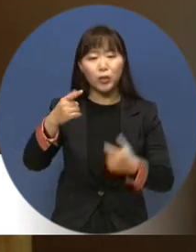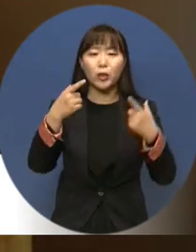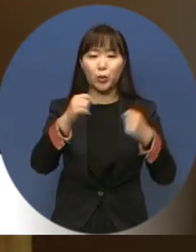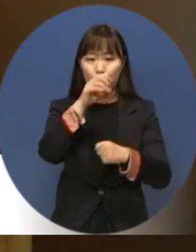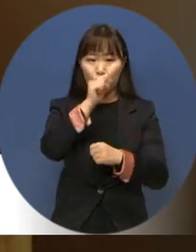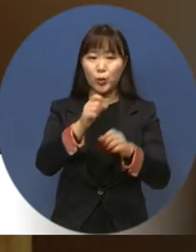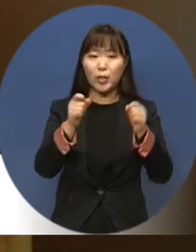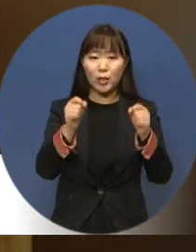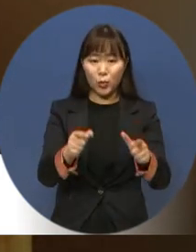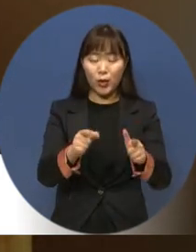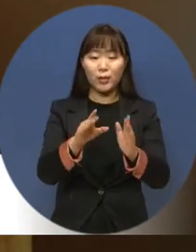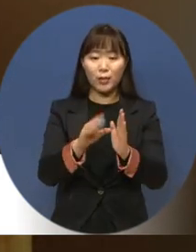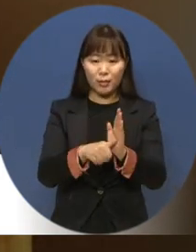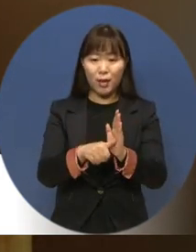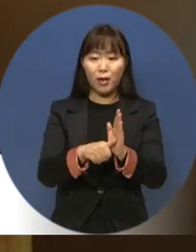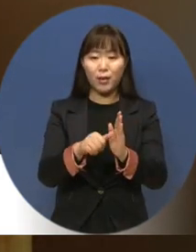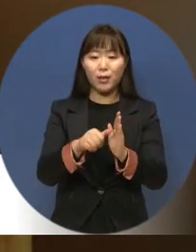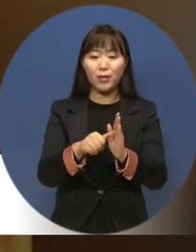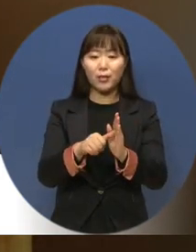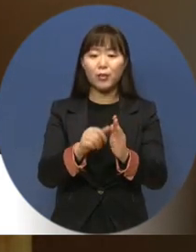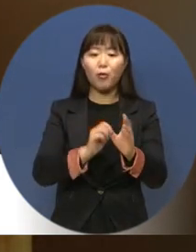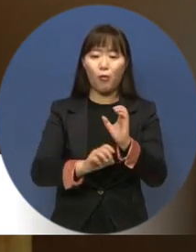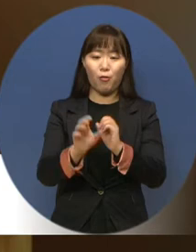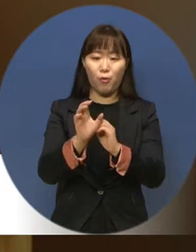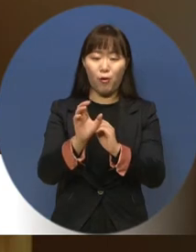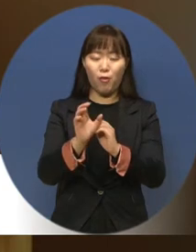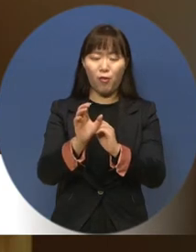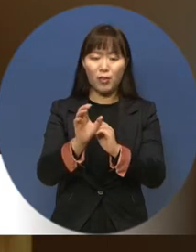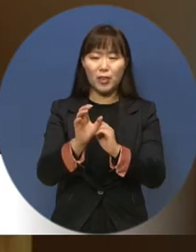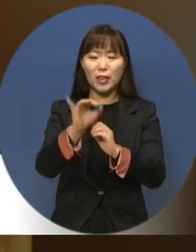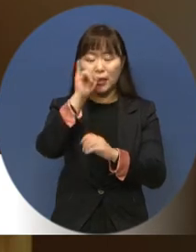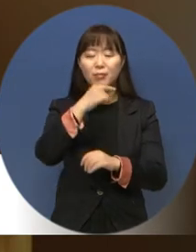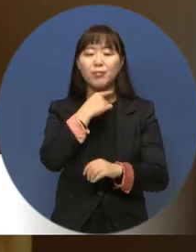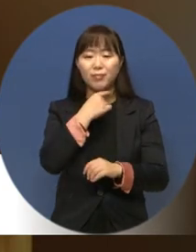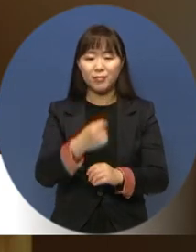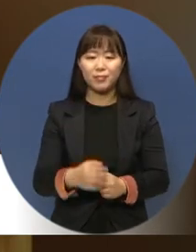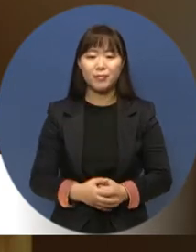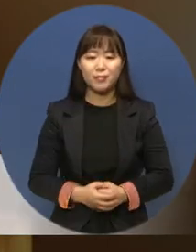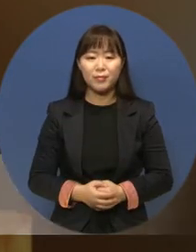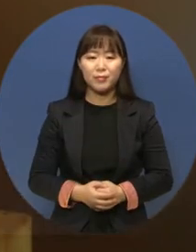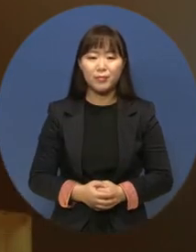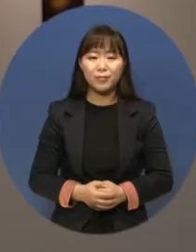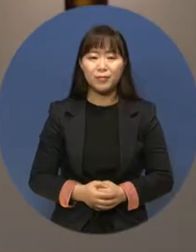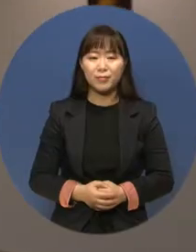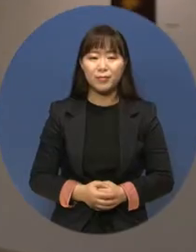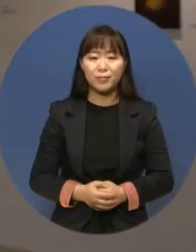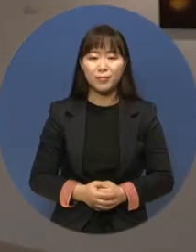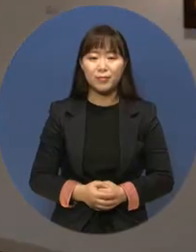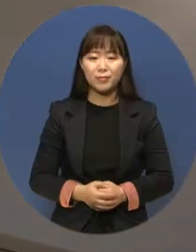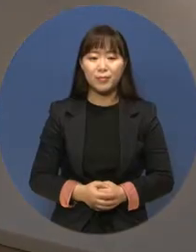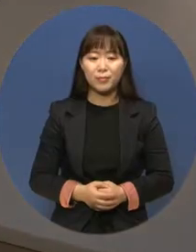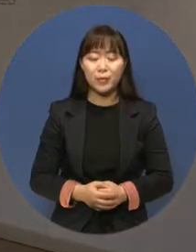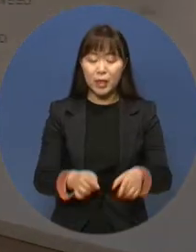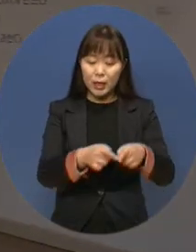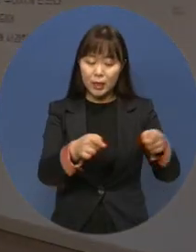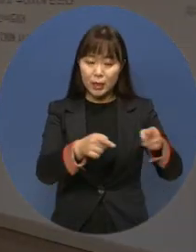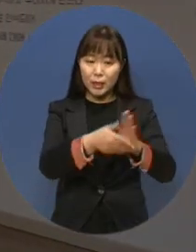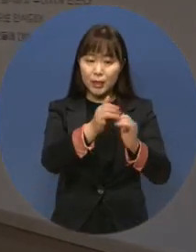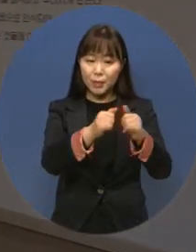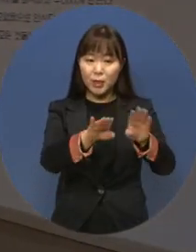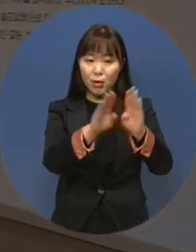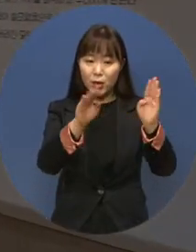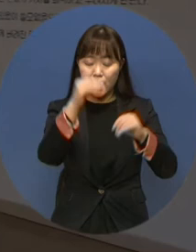좋은 기회에 전시를 할 수 있는 기회가 또 있었으면 좋겠습니다. 박물관 1층 시민